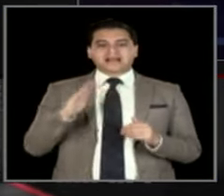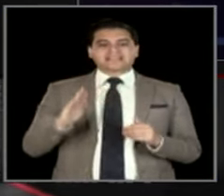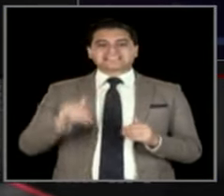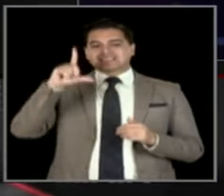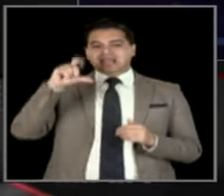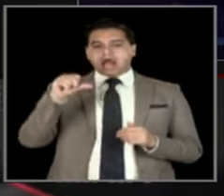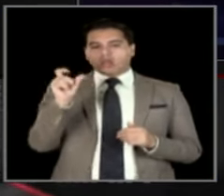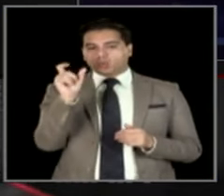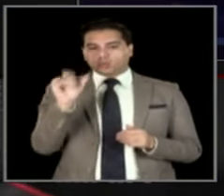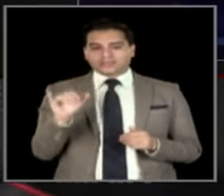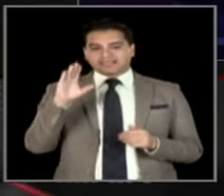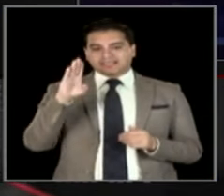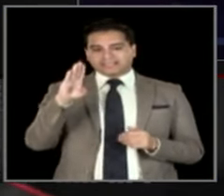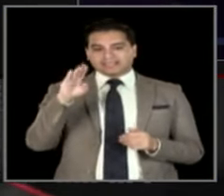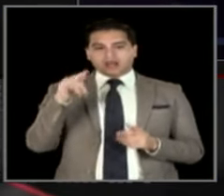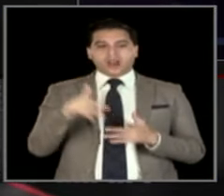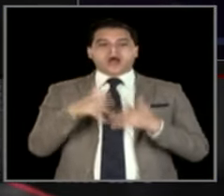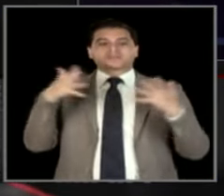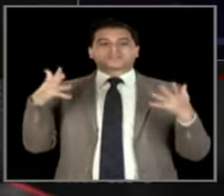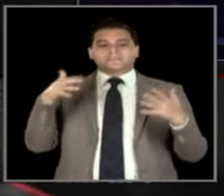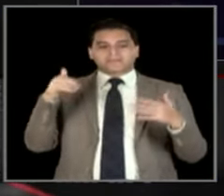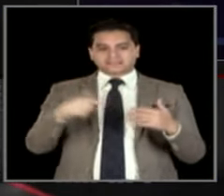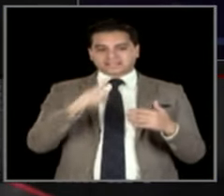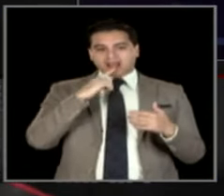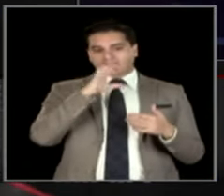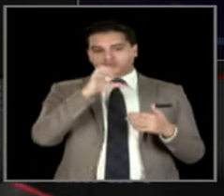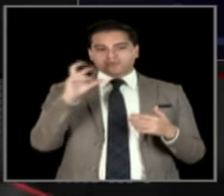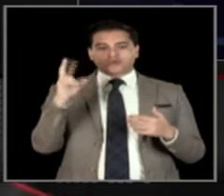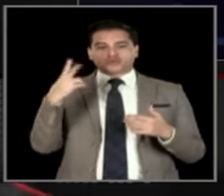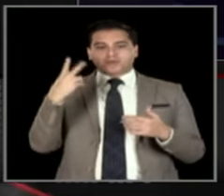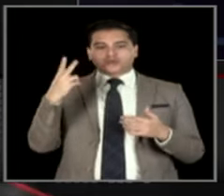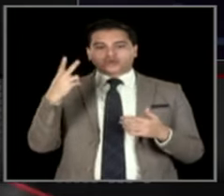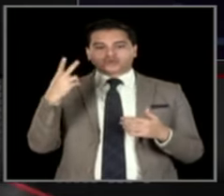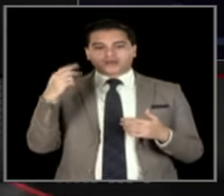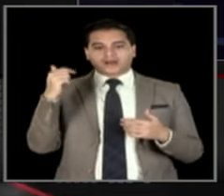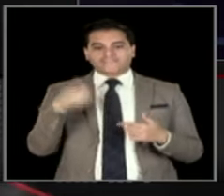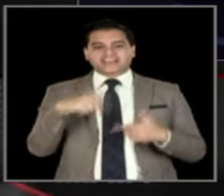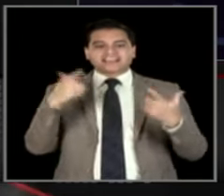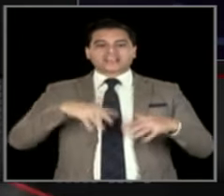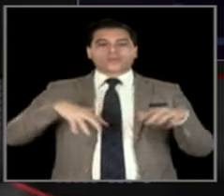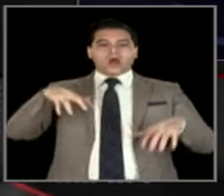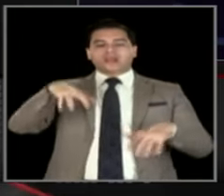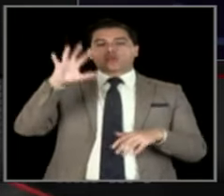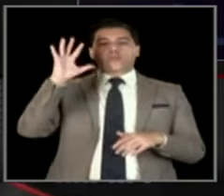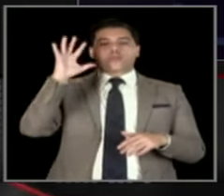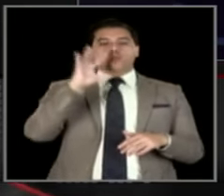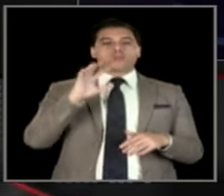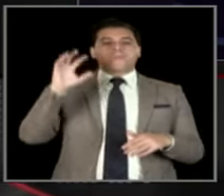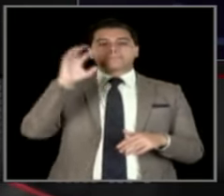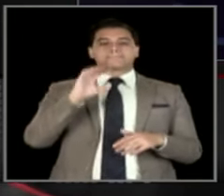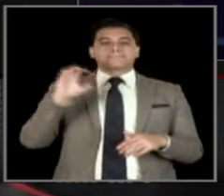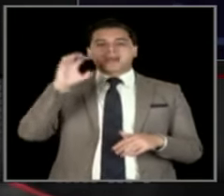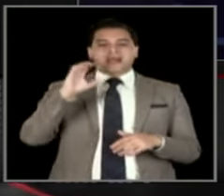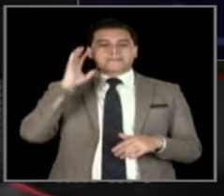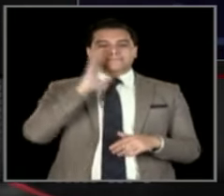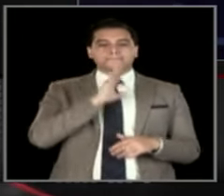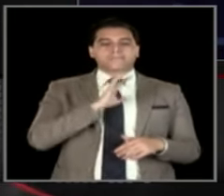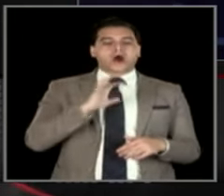حدث حريق سالونيكا العظيم عام 1917 بإحدى الدول الأوروبية، فما